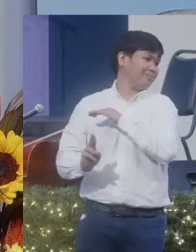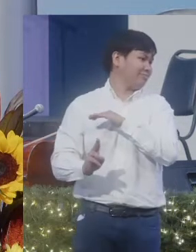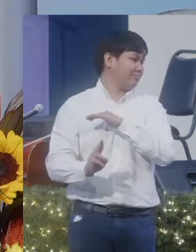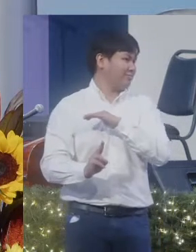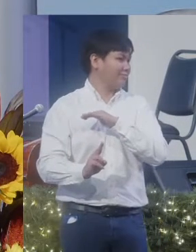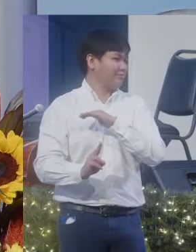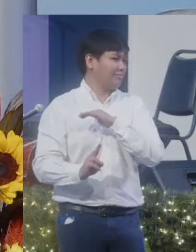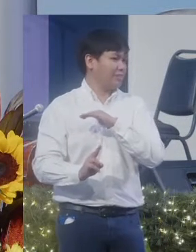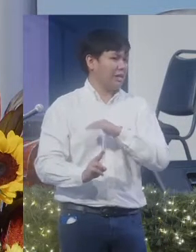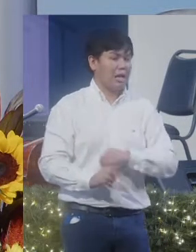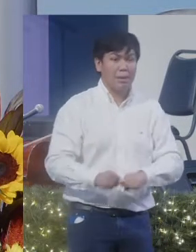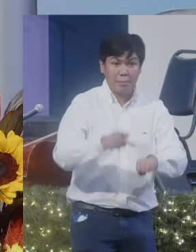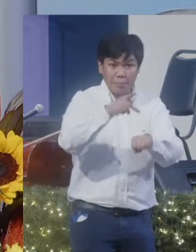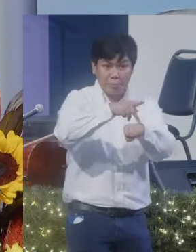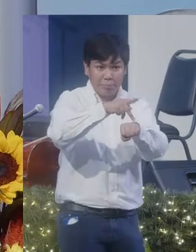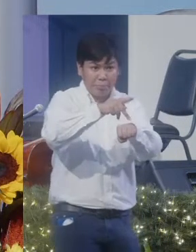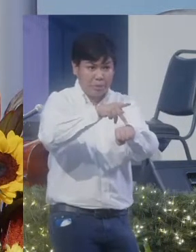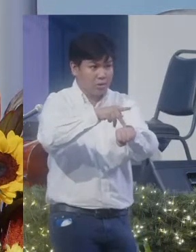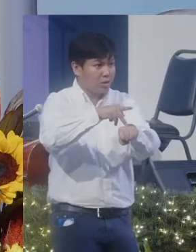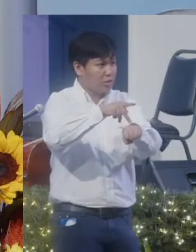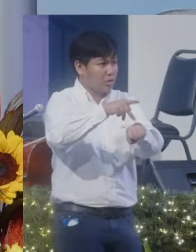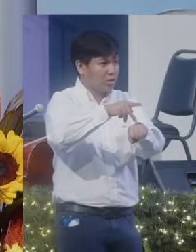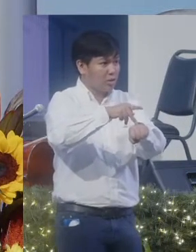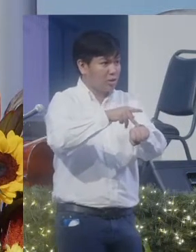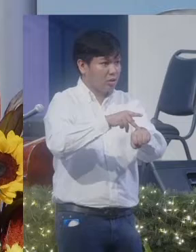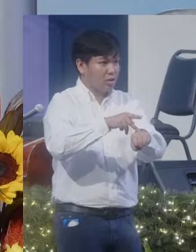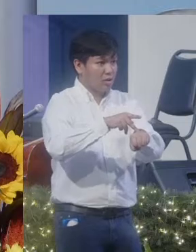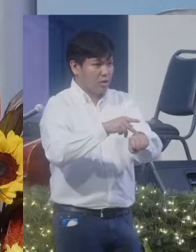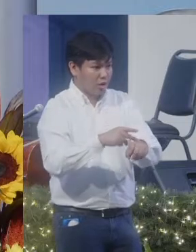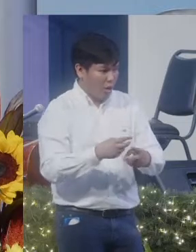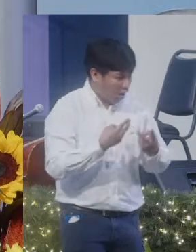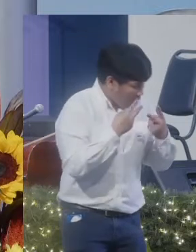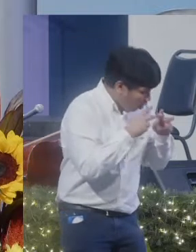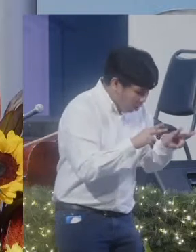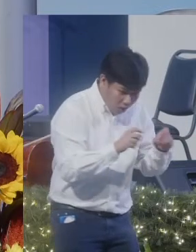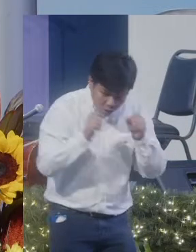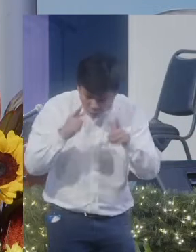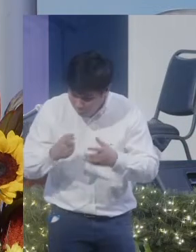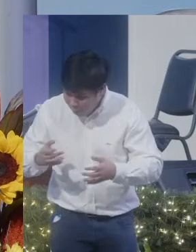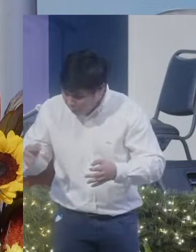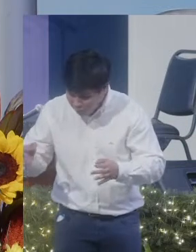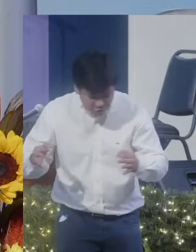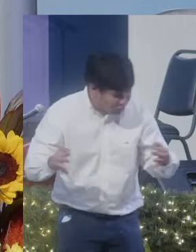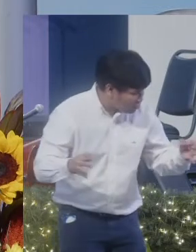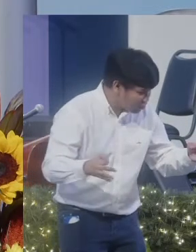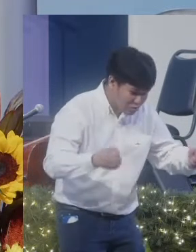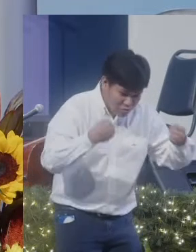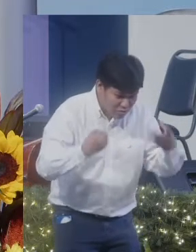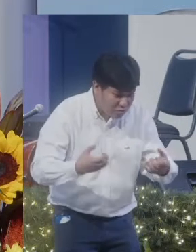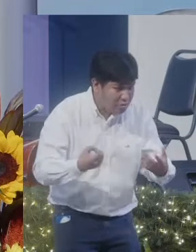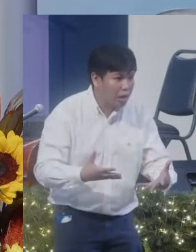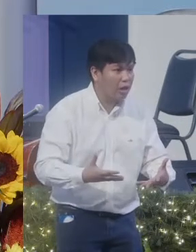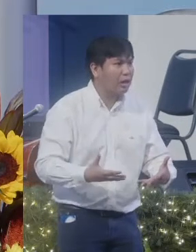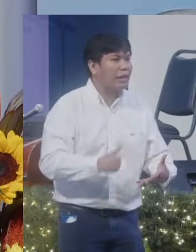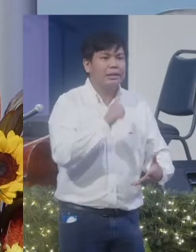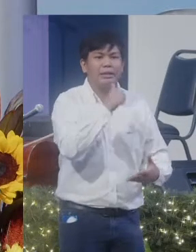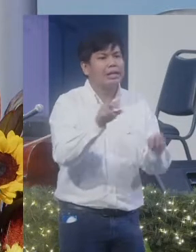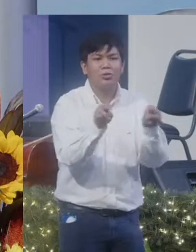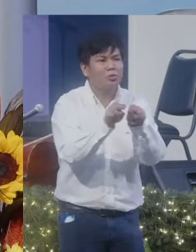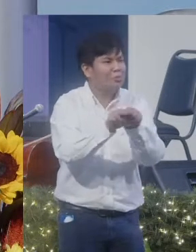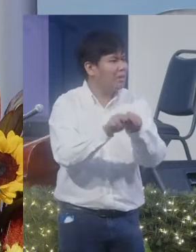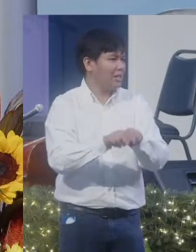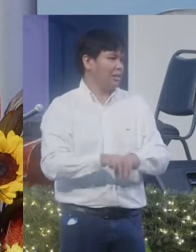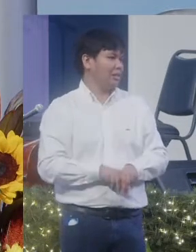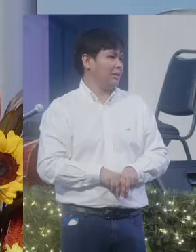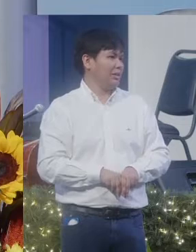nakita. Alam niyong nakakita siya ng Diyos. Alam niya na hindi normal yung